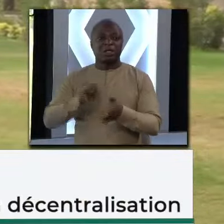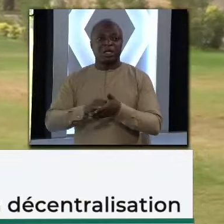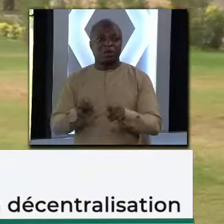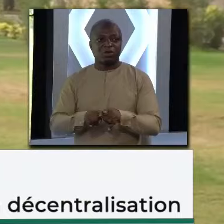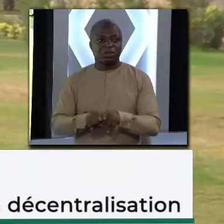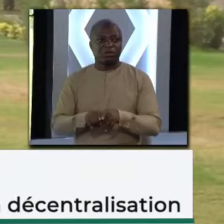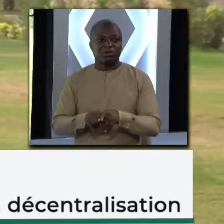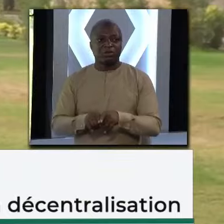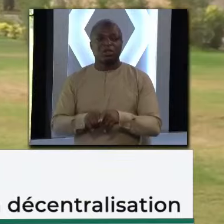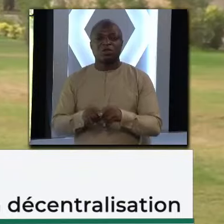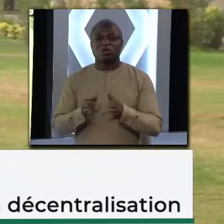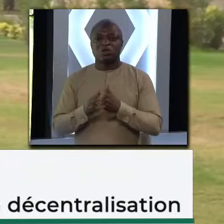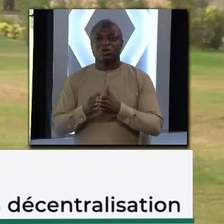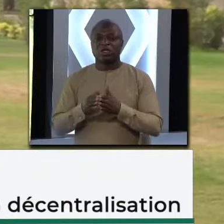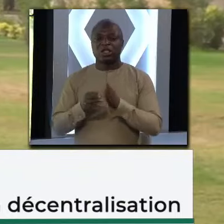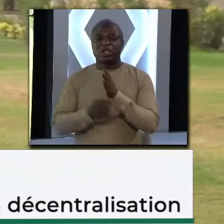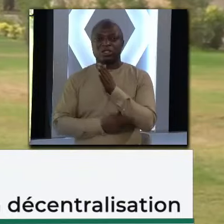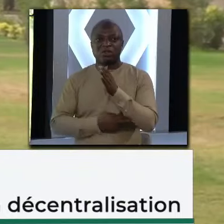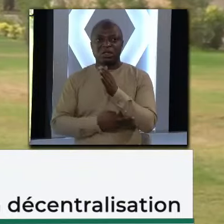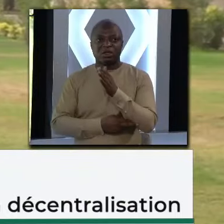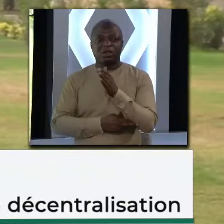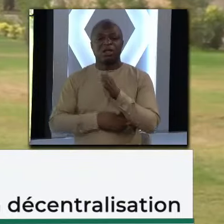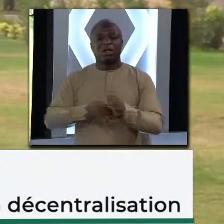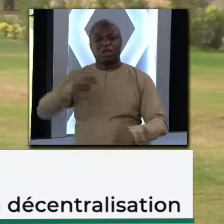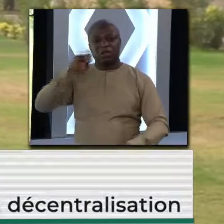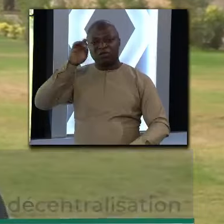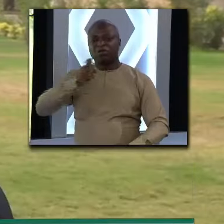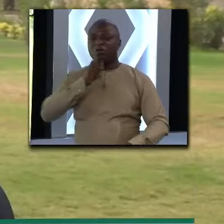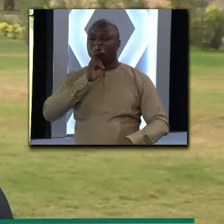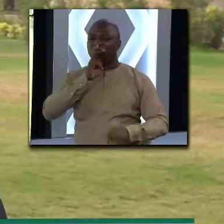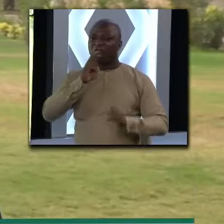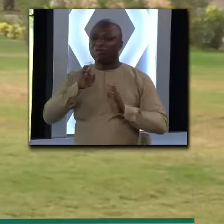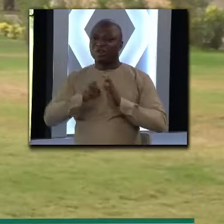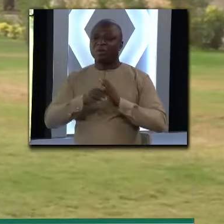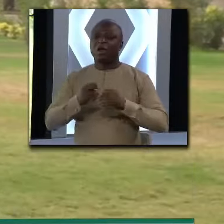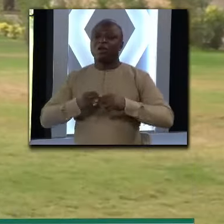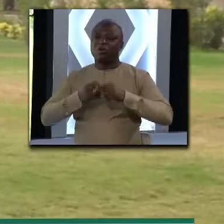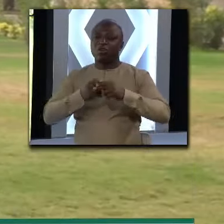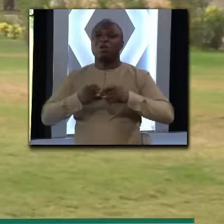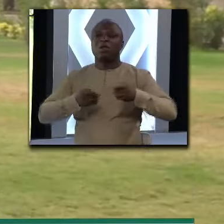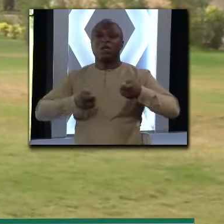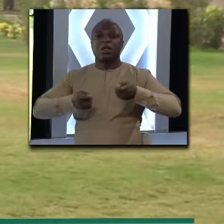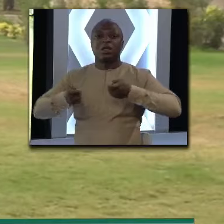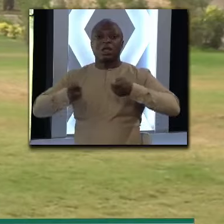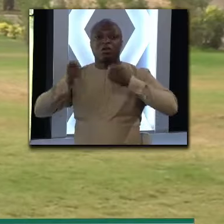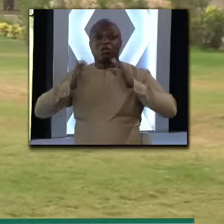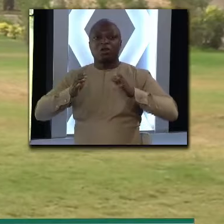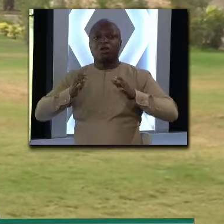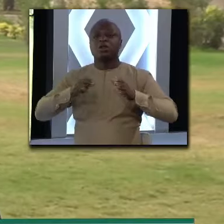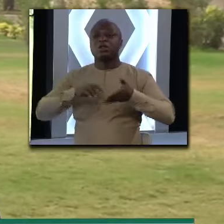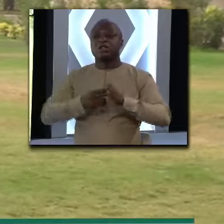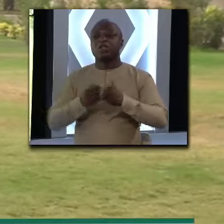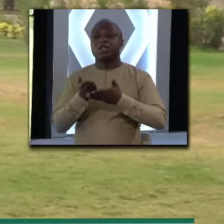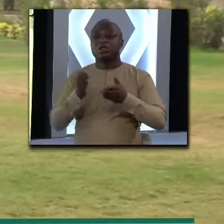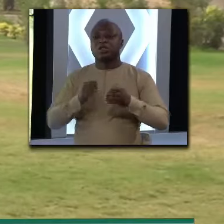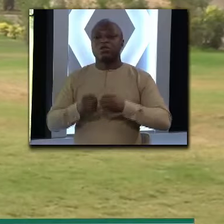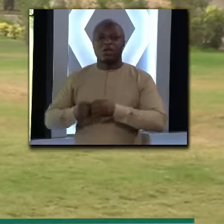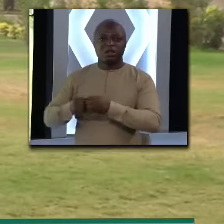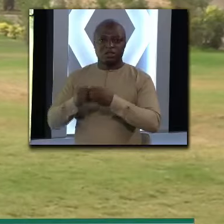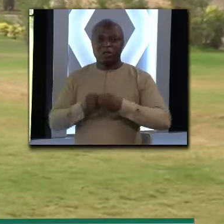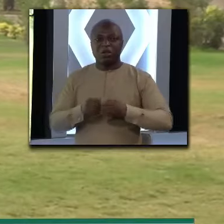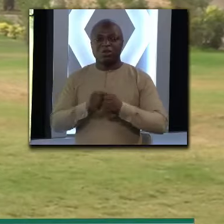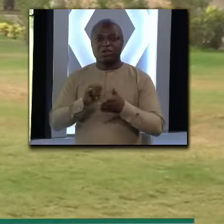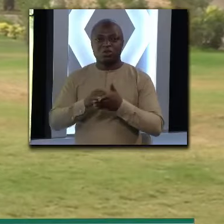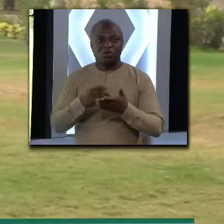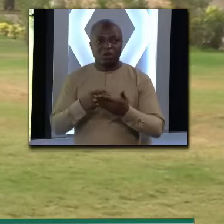du conseil régional, il faut forcément nommer un gouverneur voyez, c'est des choses qui vont ensemble. Et au cours de